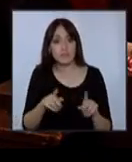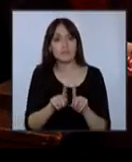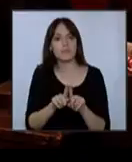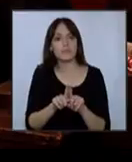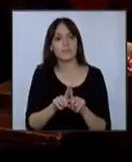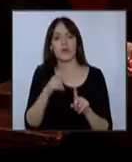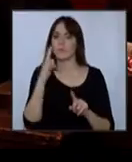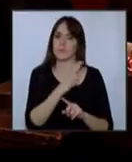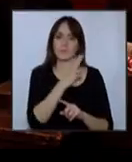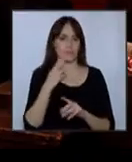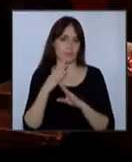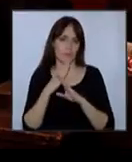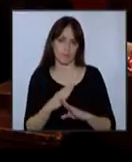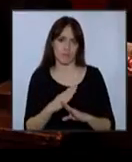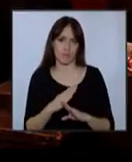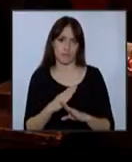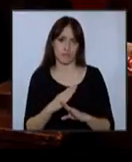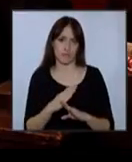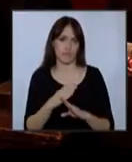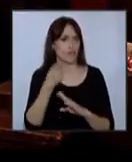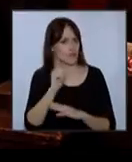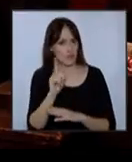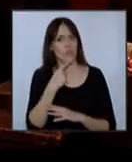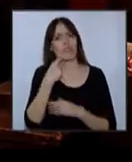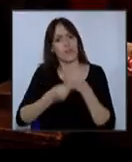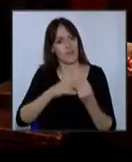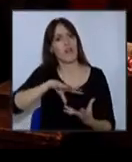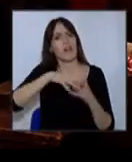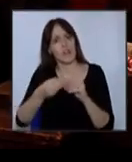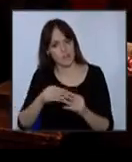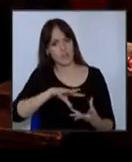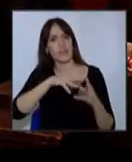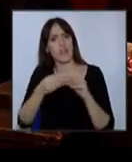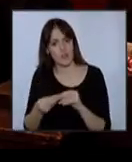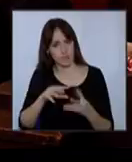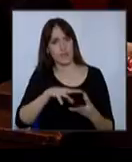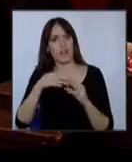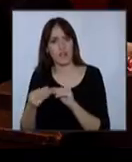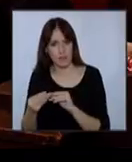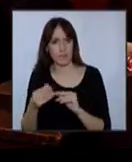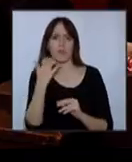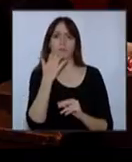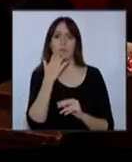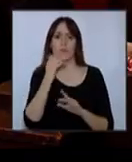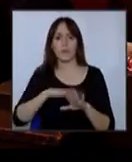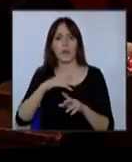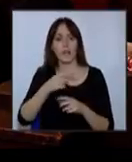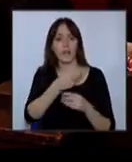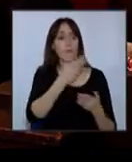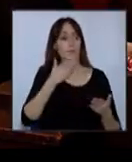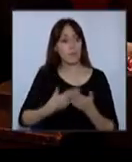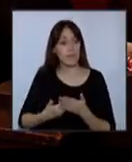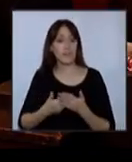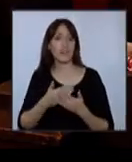una foto fixa, sinó que permanentment s'ha de canviar per adaptar-la tant a la sol·licitud d'informació pública feta pels ciutadans